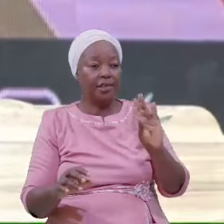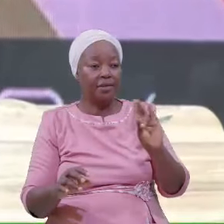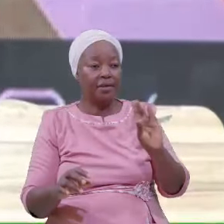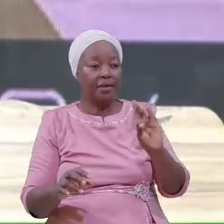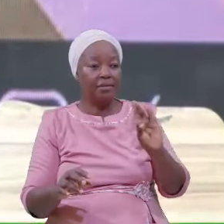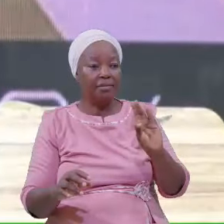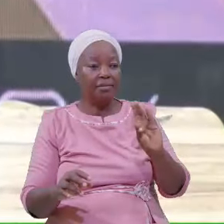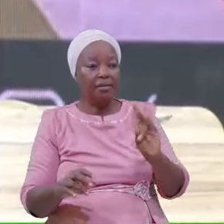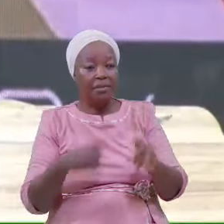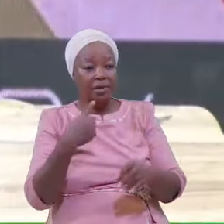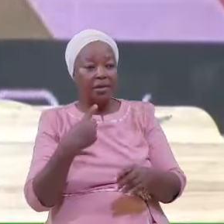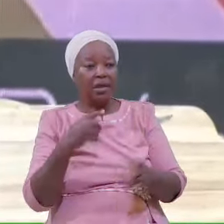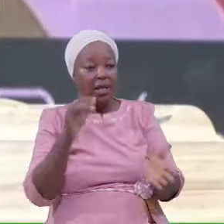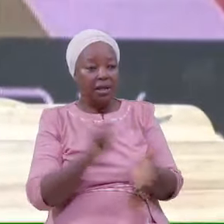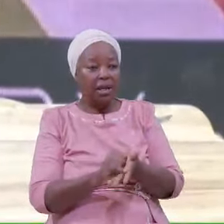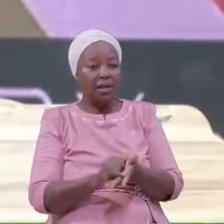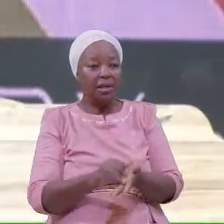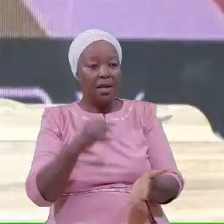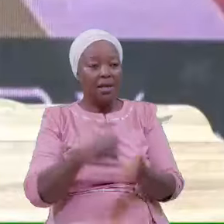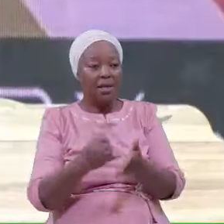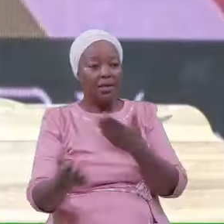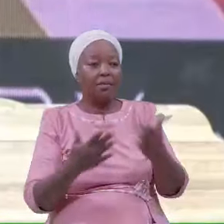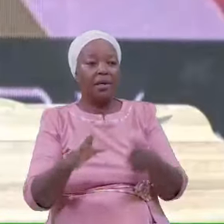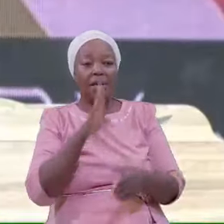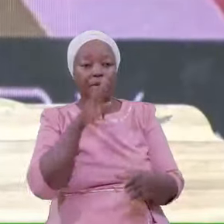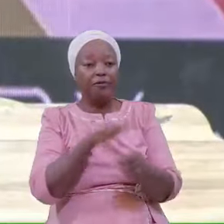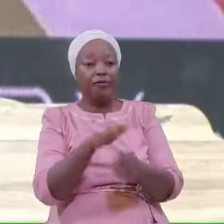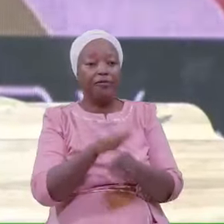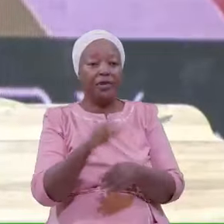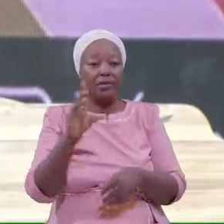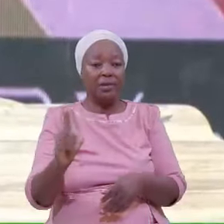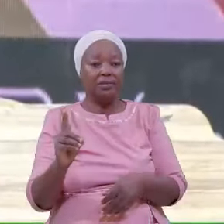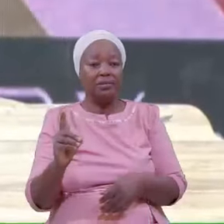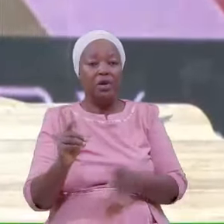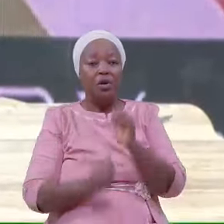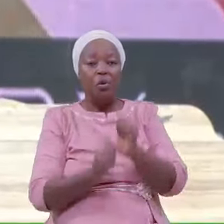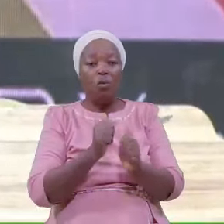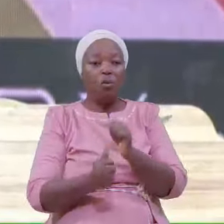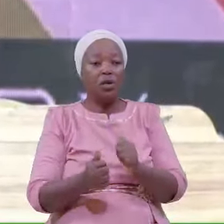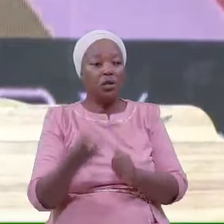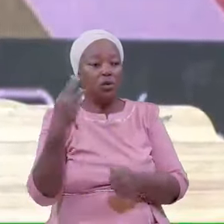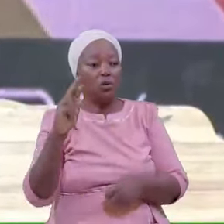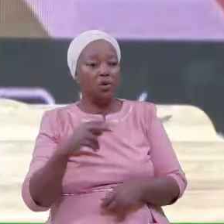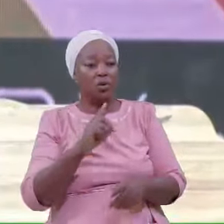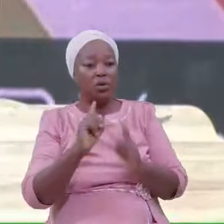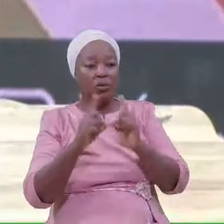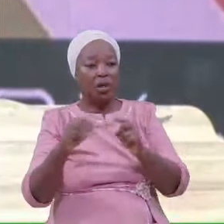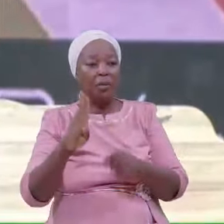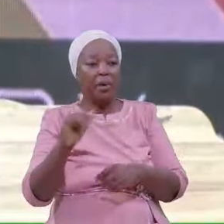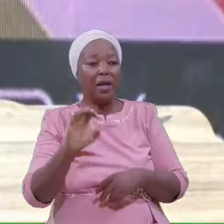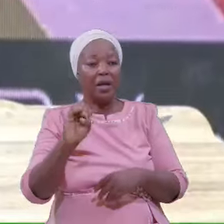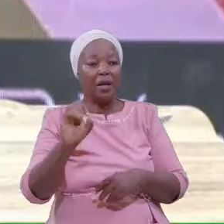says that it might be fulfilled, which was spoken by Isaiah